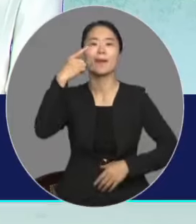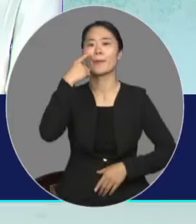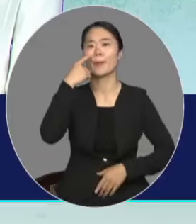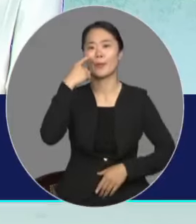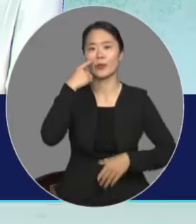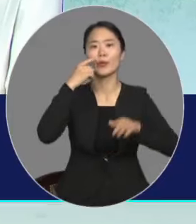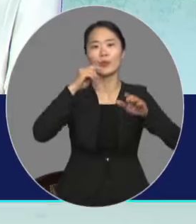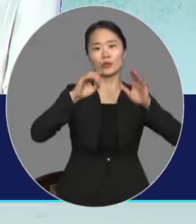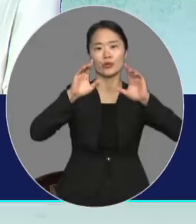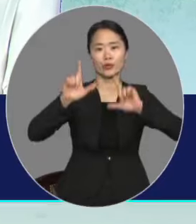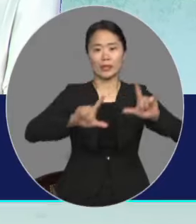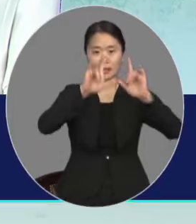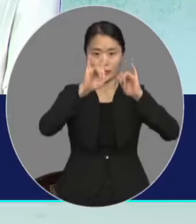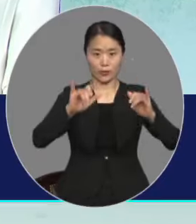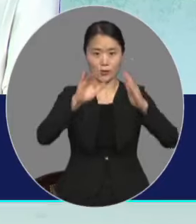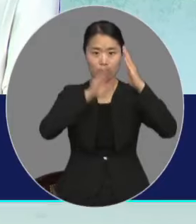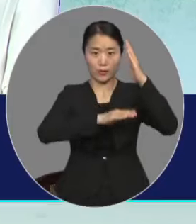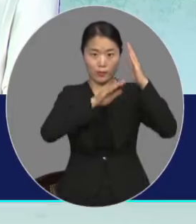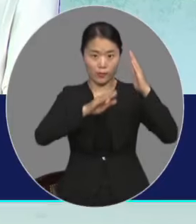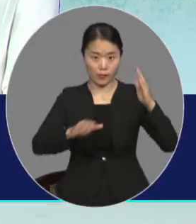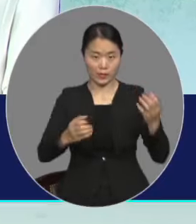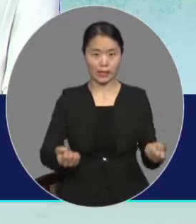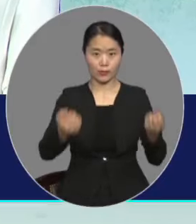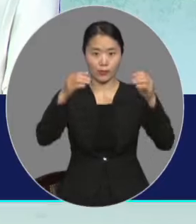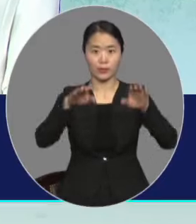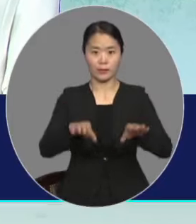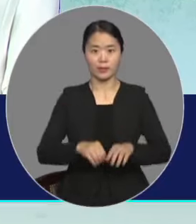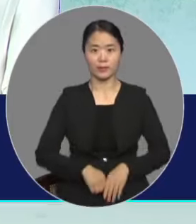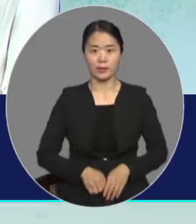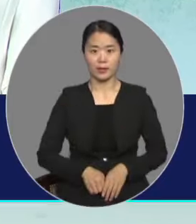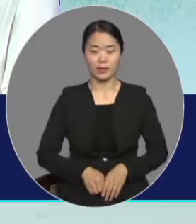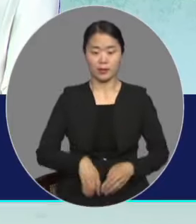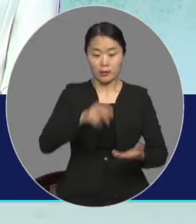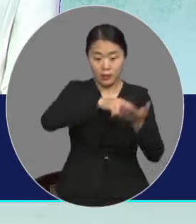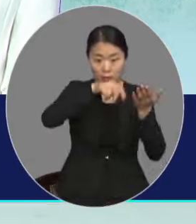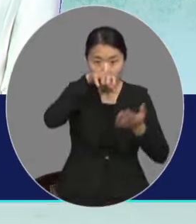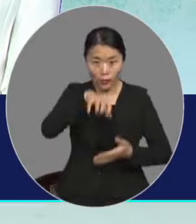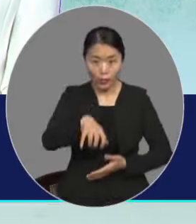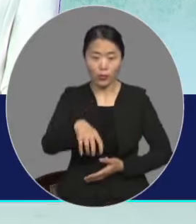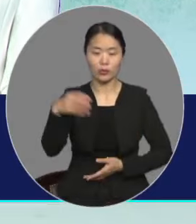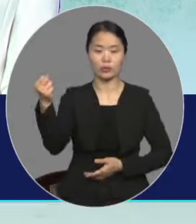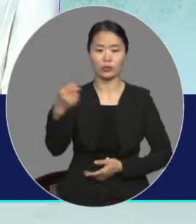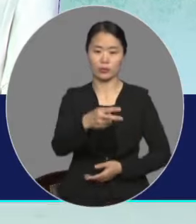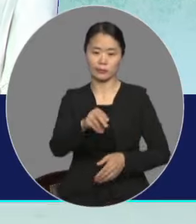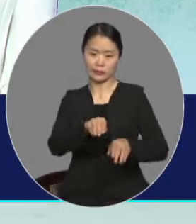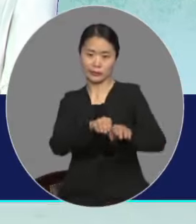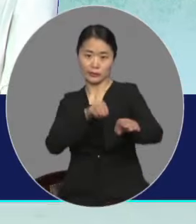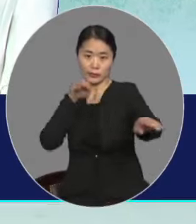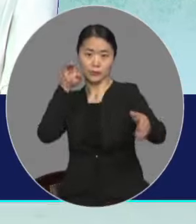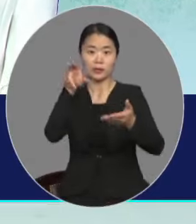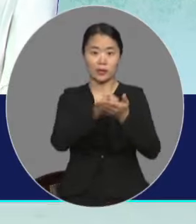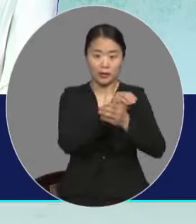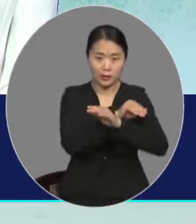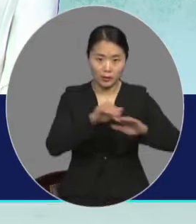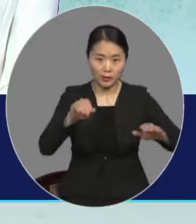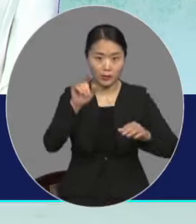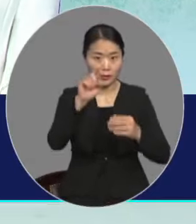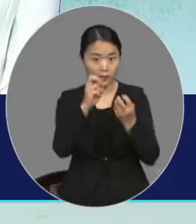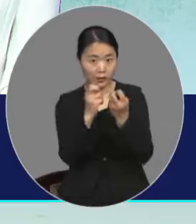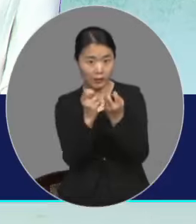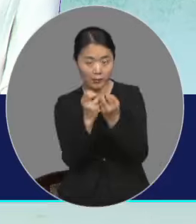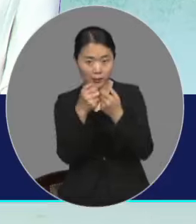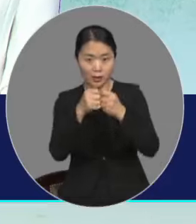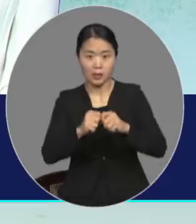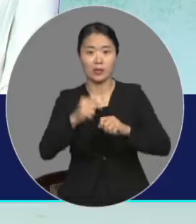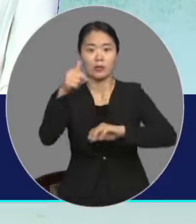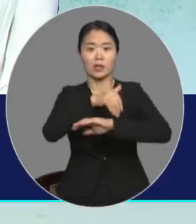오늘 열렸습니다. 정거장 위치부터 교통혼잡 대책까지 세부 계획이 공개된 가운데 기대만큼 우려의 목소리도